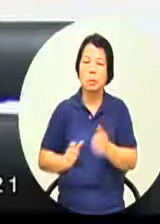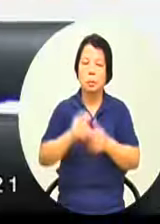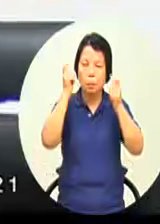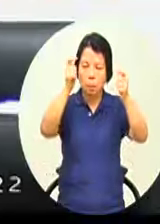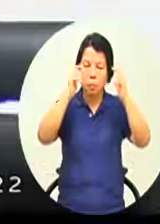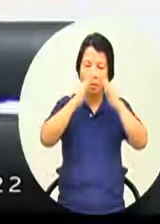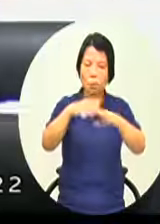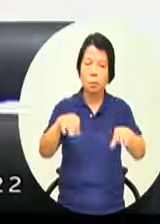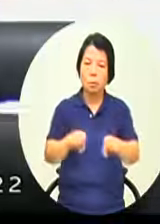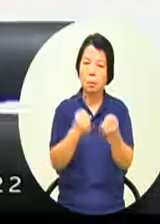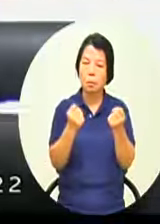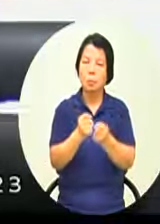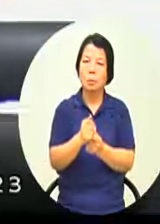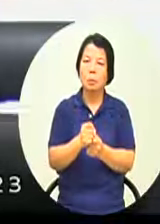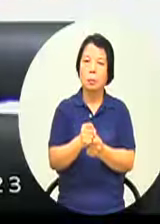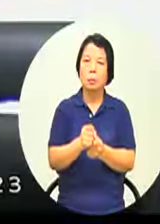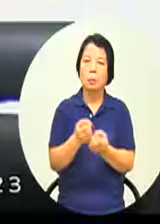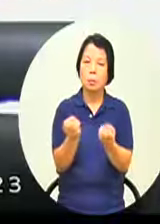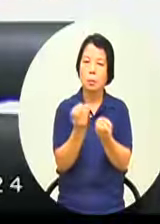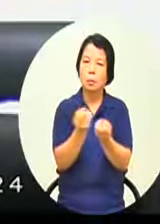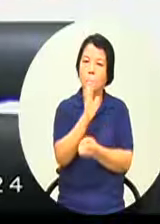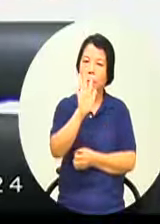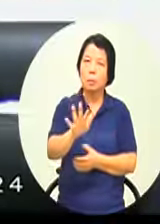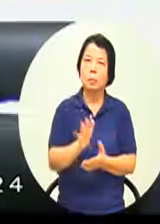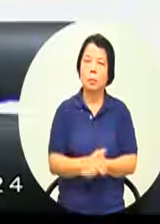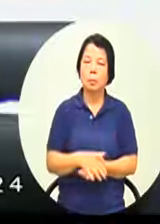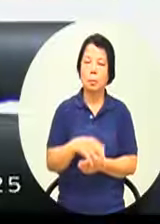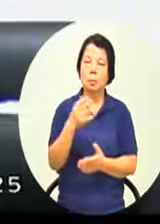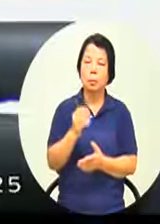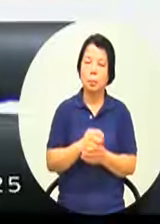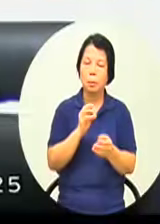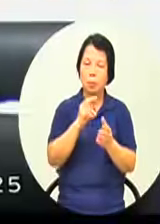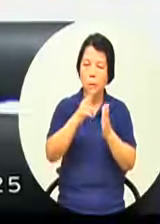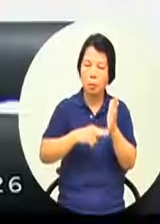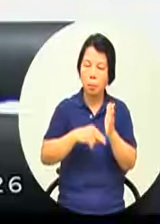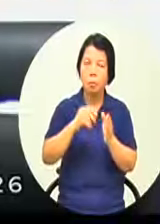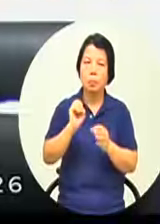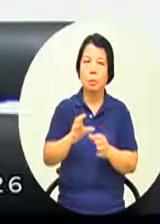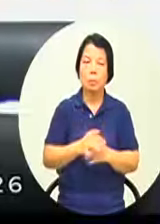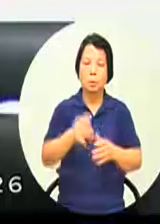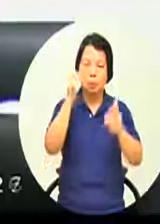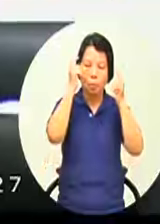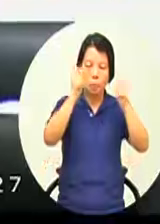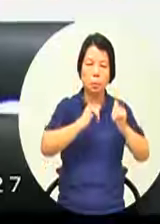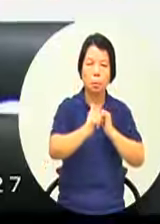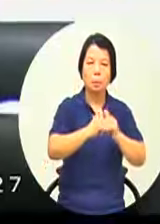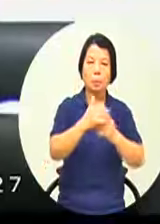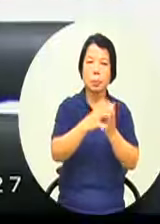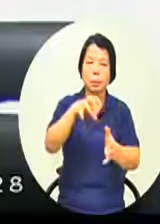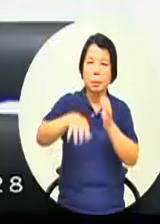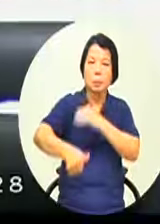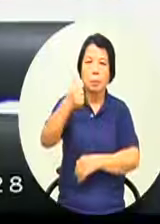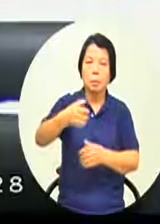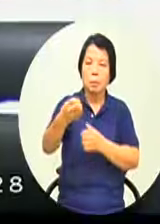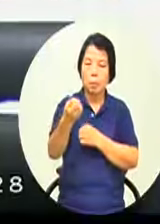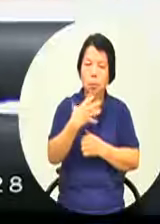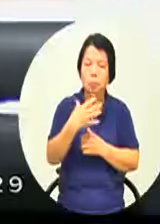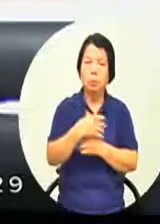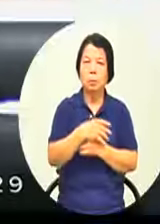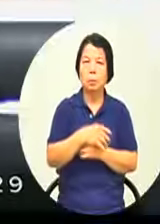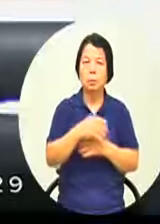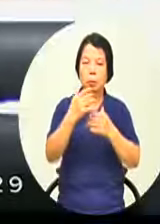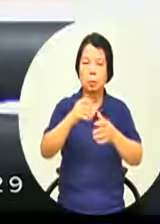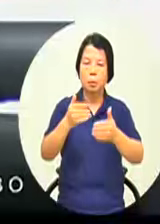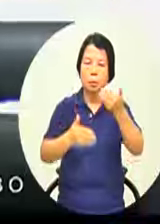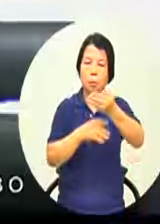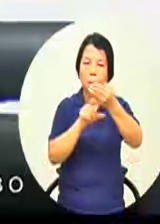灾情？九月二号，我再细述一遍哦，各位高雄市民，刚刚我们局长告诉我们的数字是九